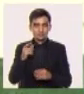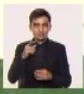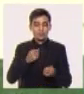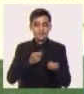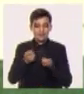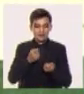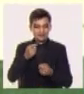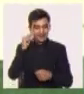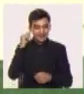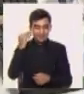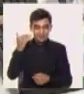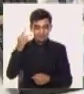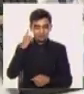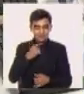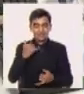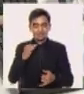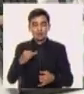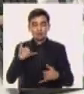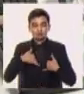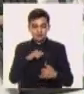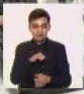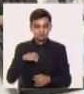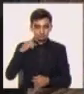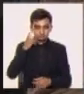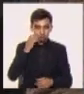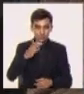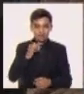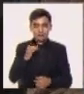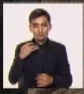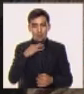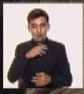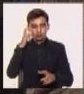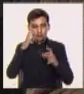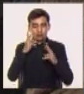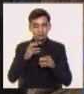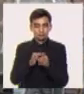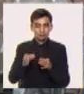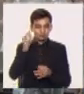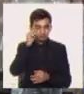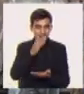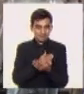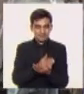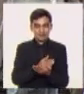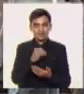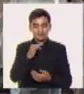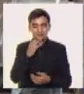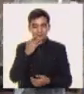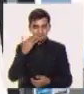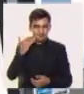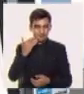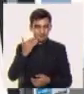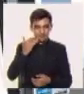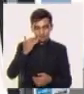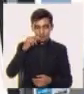и от самих учителей. И такого мнения придерживаются многие наши студенты, обучающиеся за границей. В Ассоциации зарубежного образования говорят,